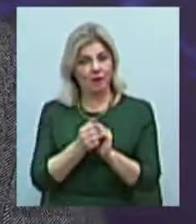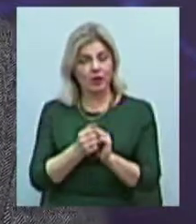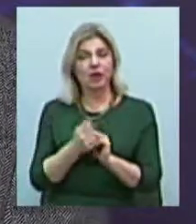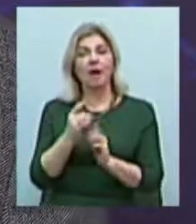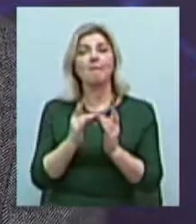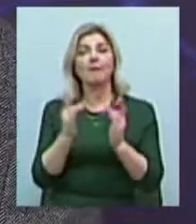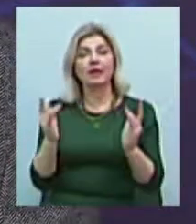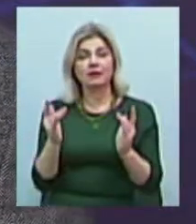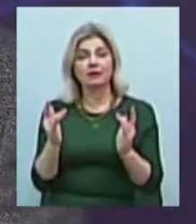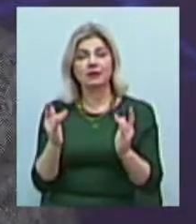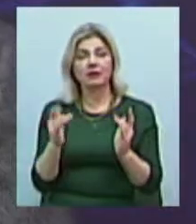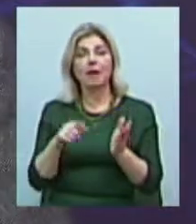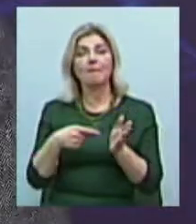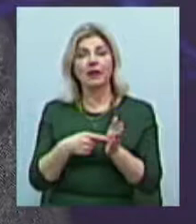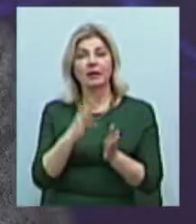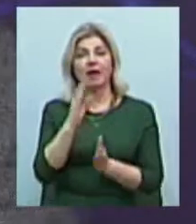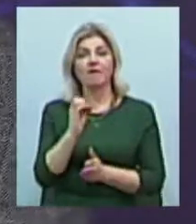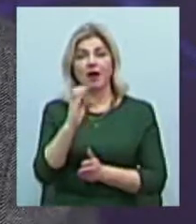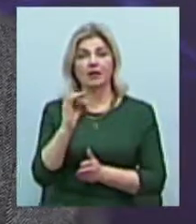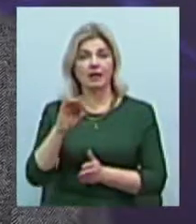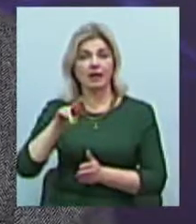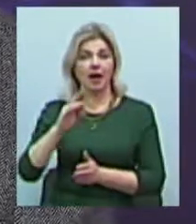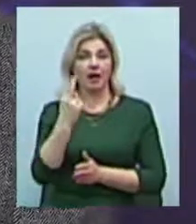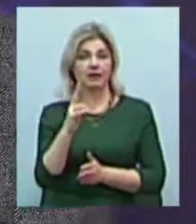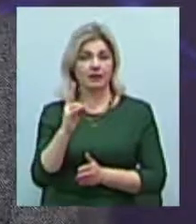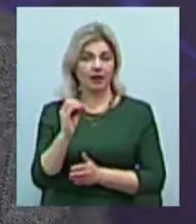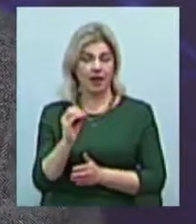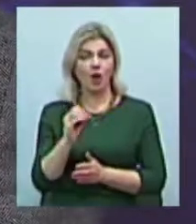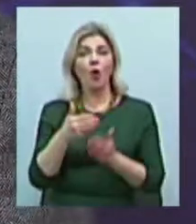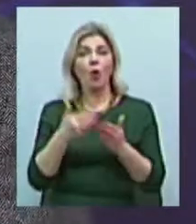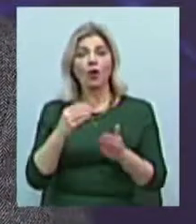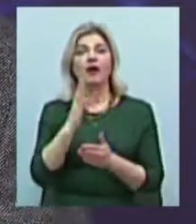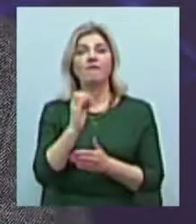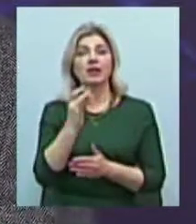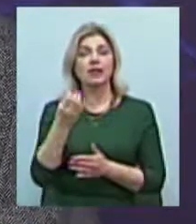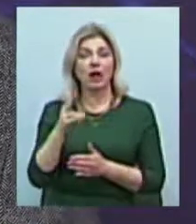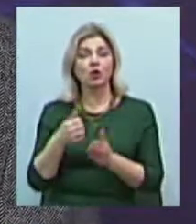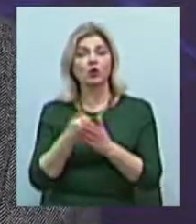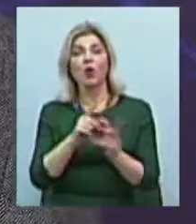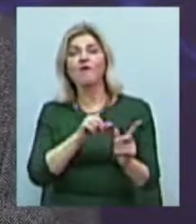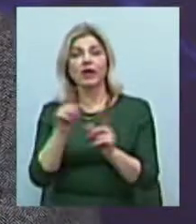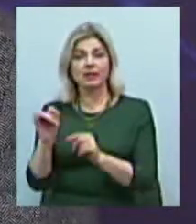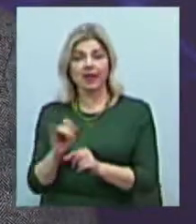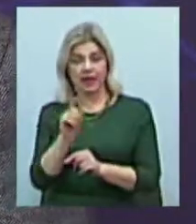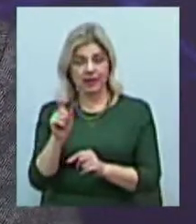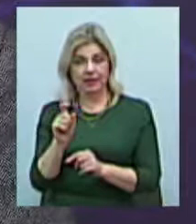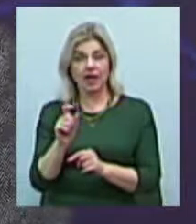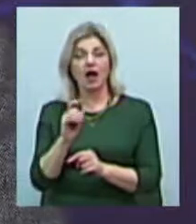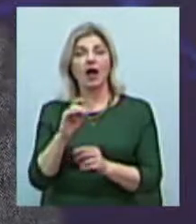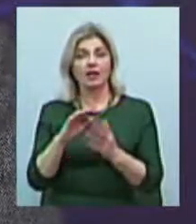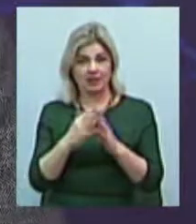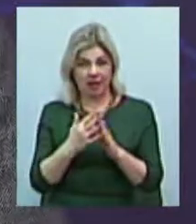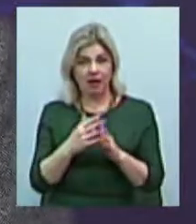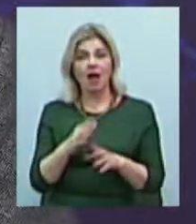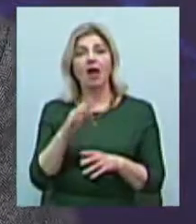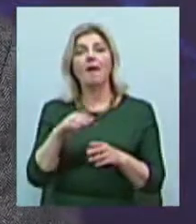міст в місті Васіяцькому. Від міста Васіяцького до виїзду з населеного пункту Васіяцького.